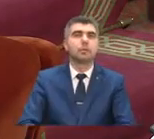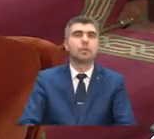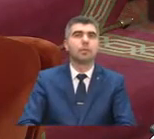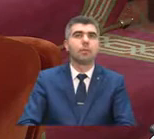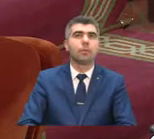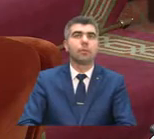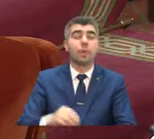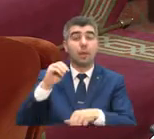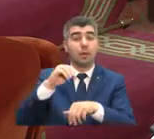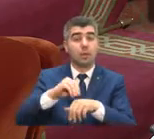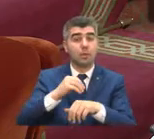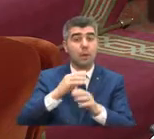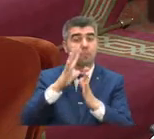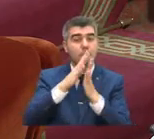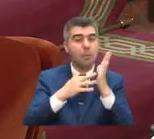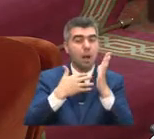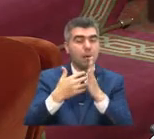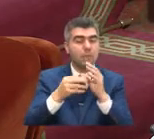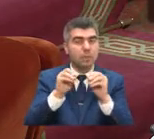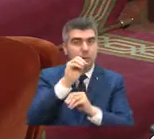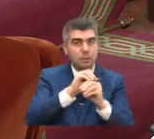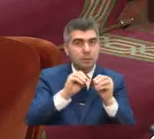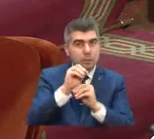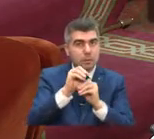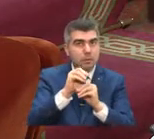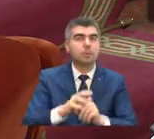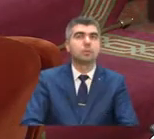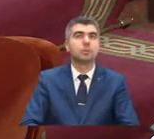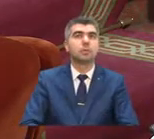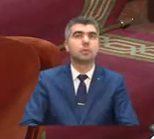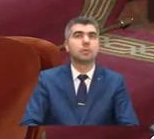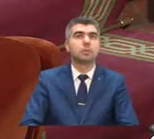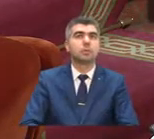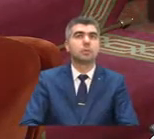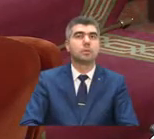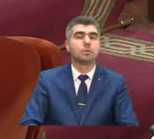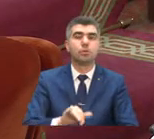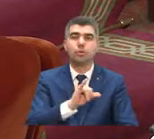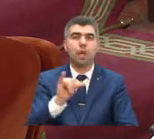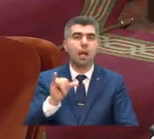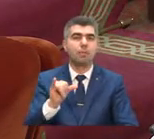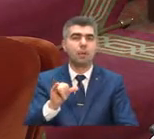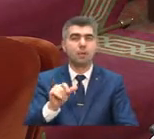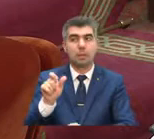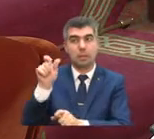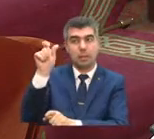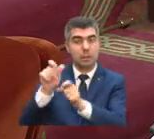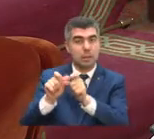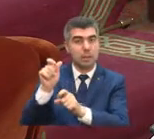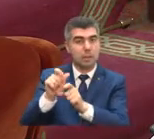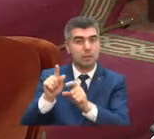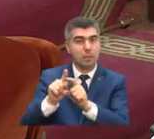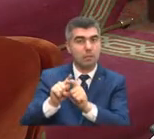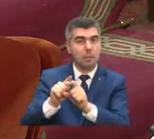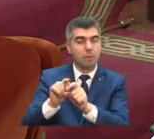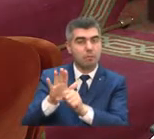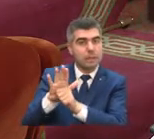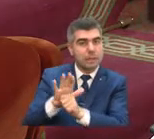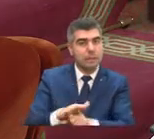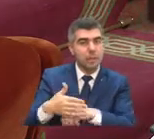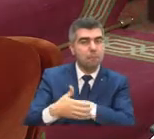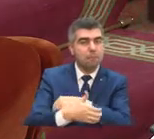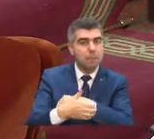هاد البرنامج راه دار اساسا باش ما يمكنش يتقصى الانسان اللي محتاجه